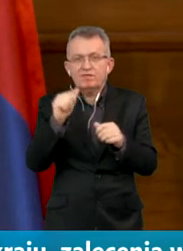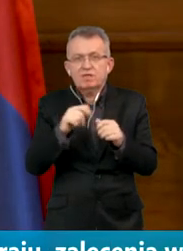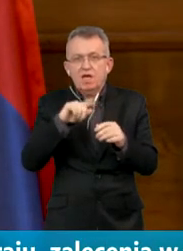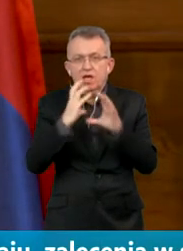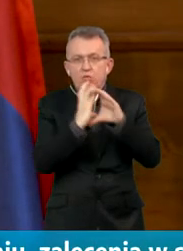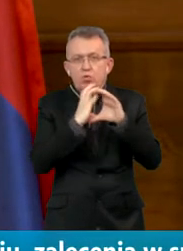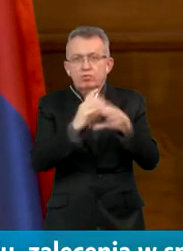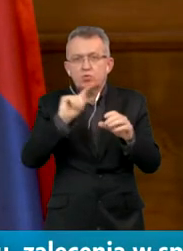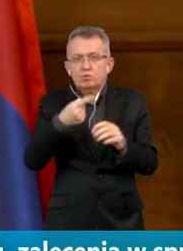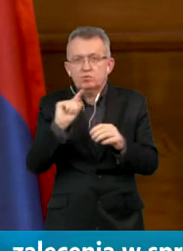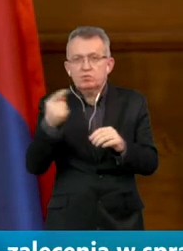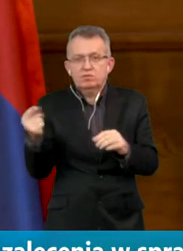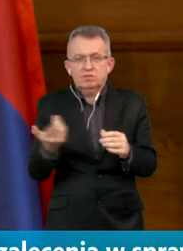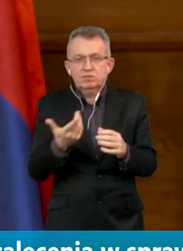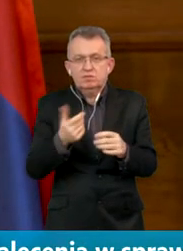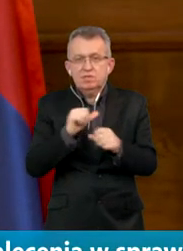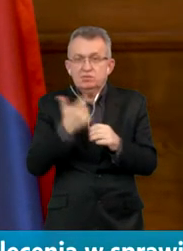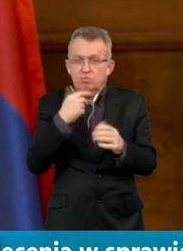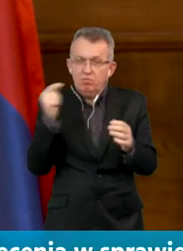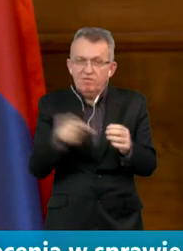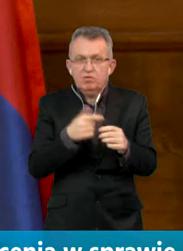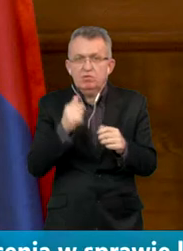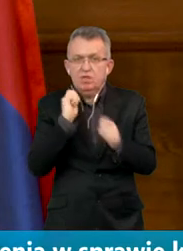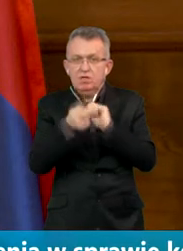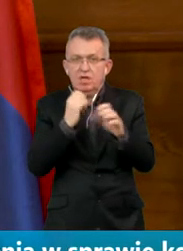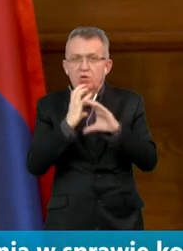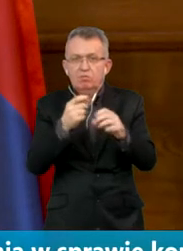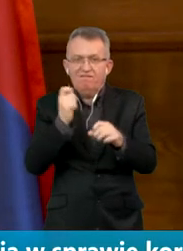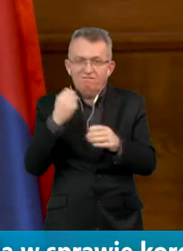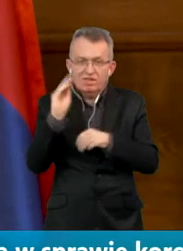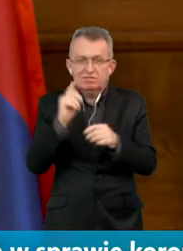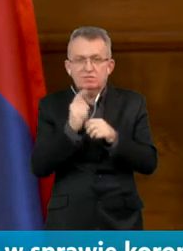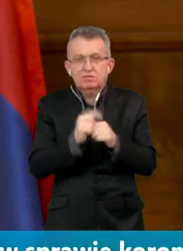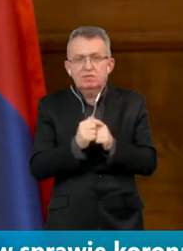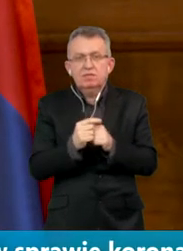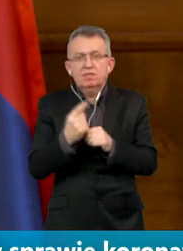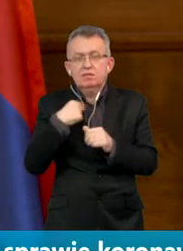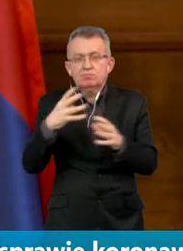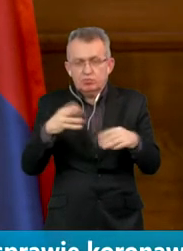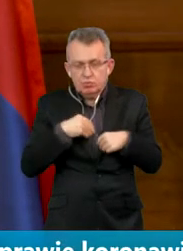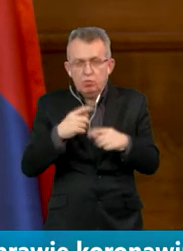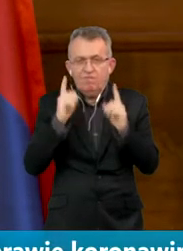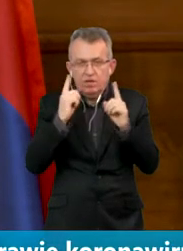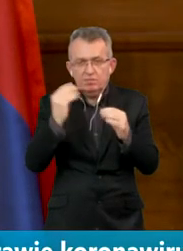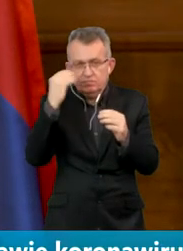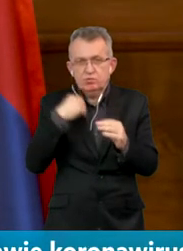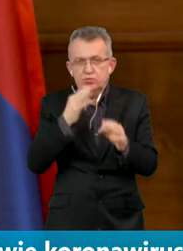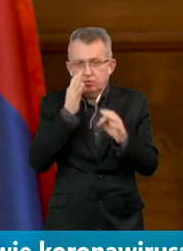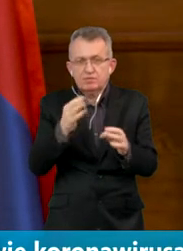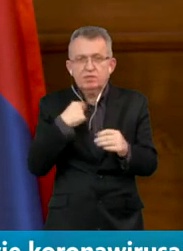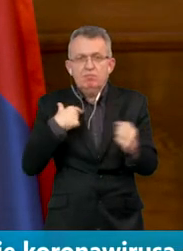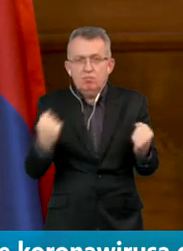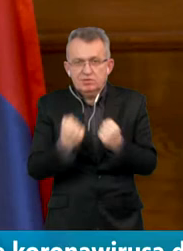godzinę. Czy nie powinno się zwiększyć częstotliwości kursowania tego autobusu? Przyjmujemy tę uwagę, pani Mirosławo. Postaramy